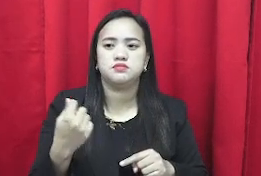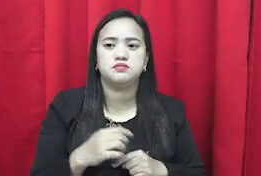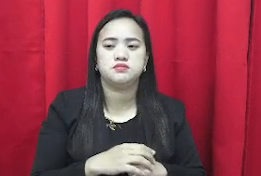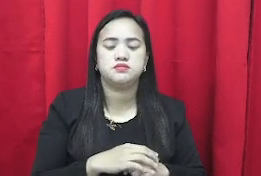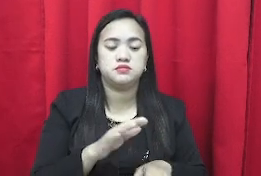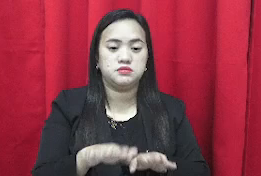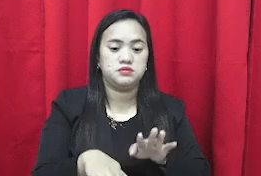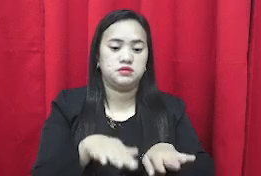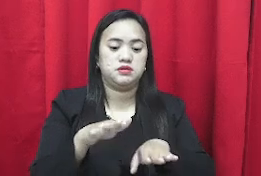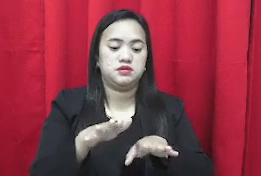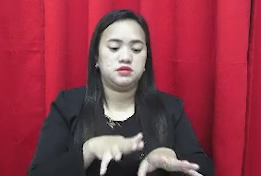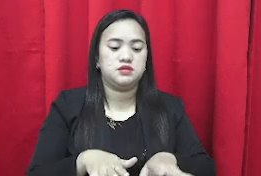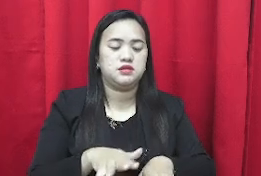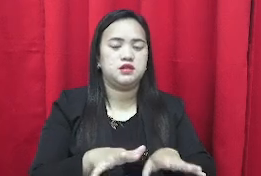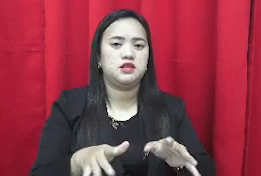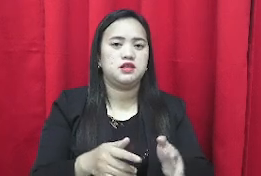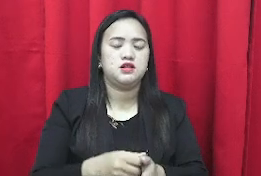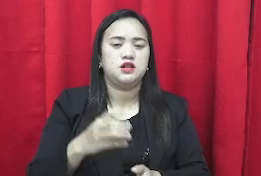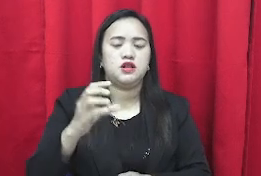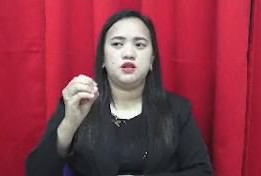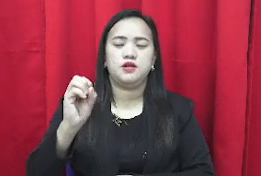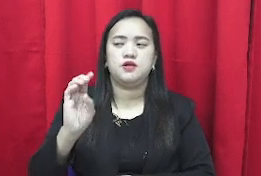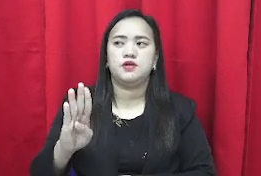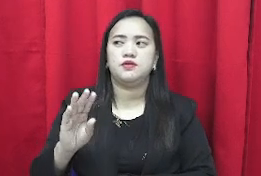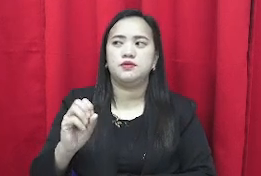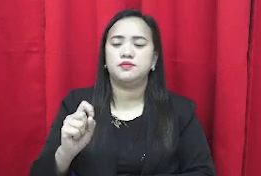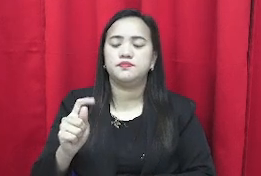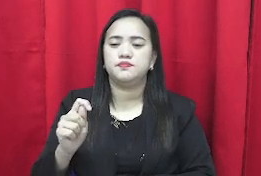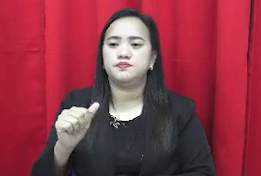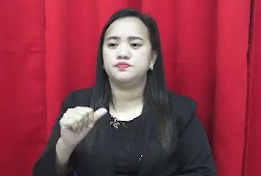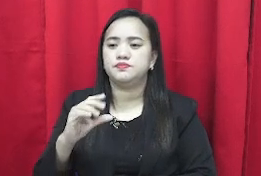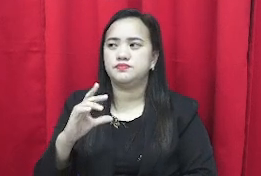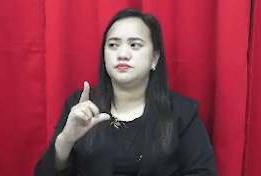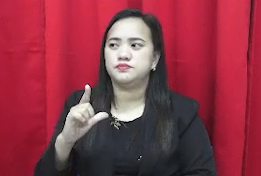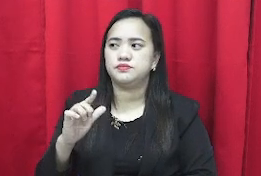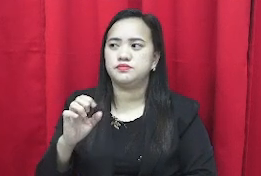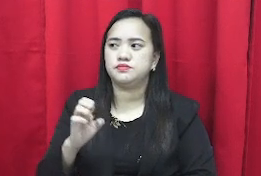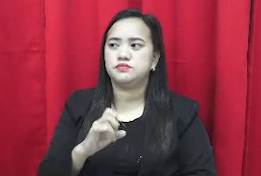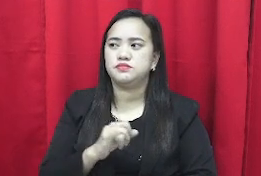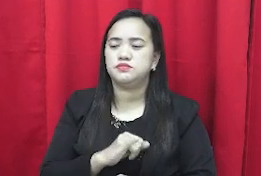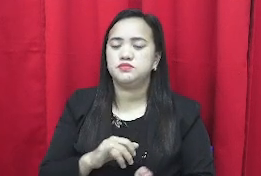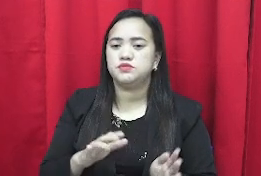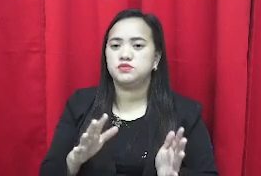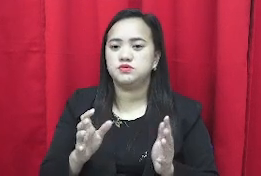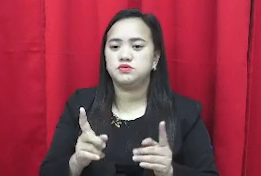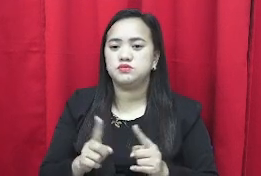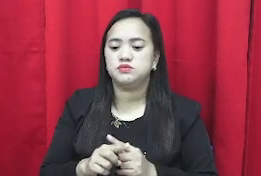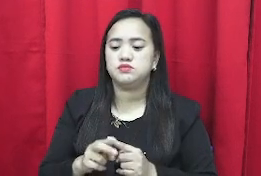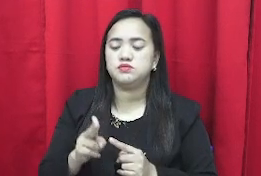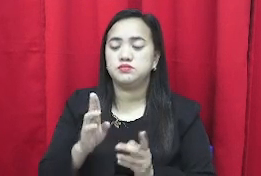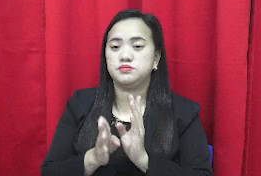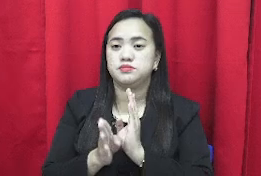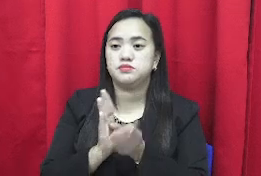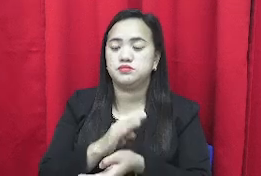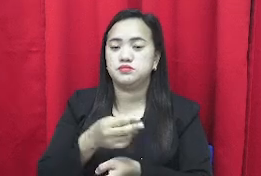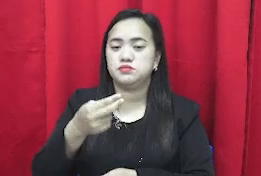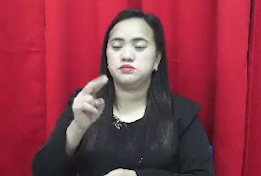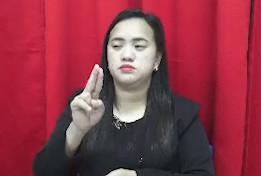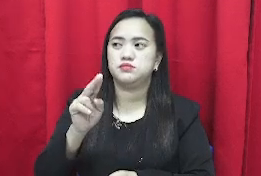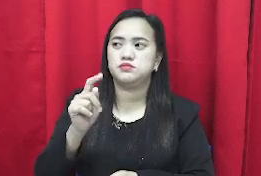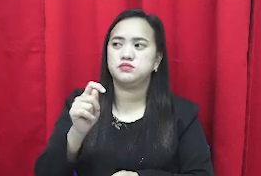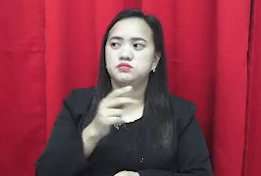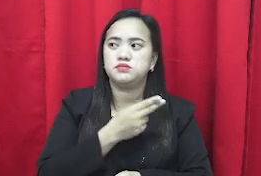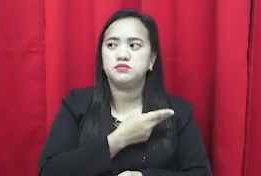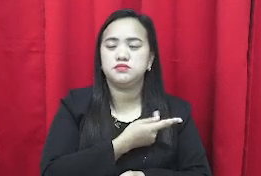gapang na doun sa obstacle course natin yung tipo na kas kasi kakaing at mo na ayaw mong masugatan ayaw gusto mo mananatiling